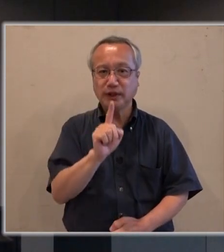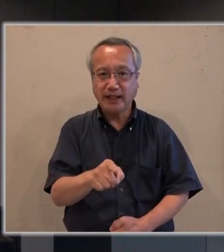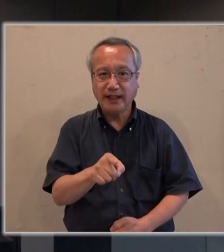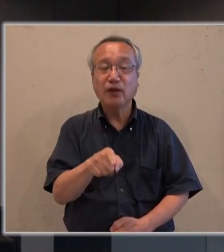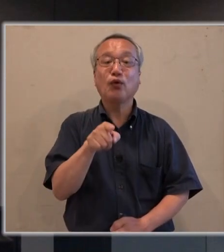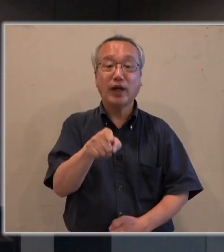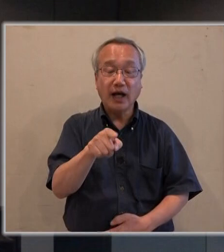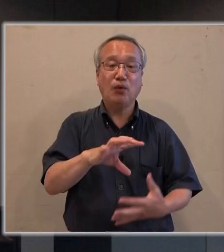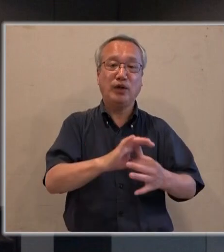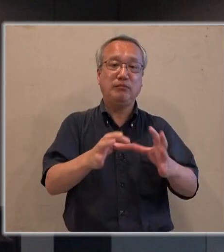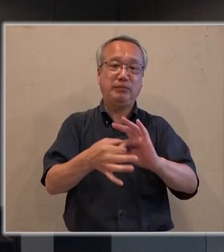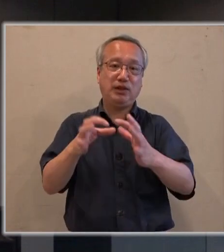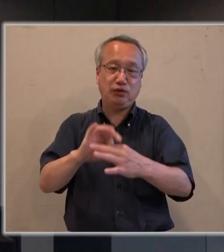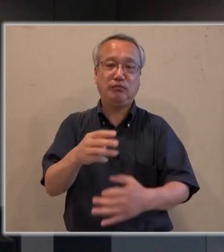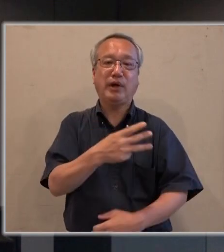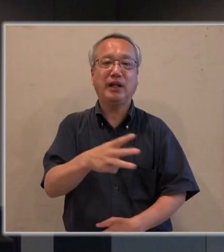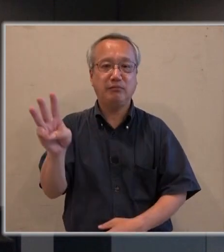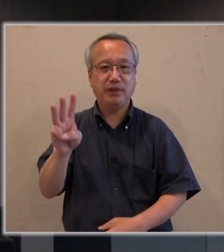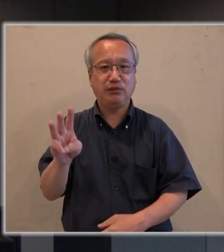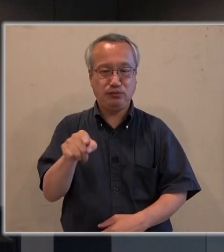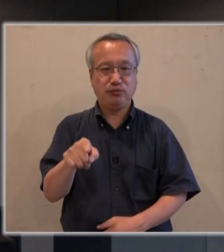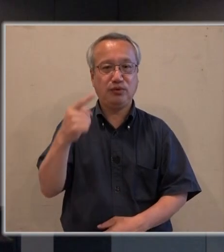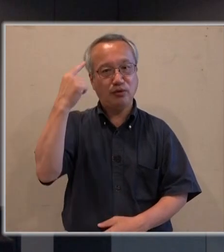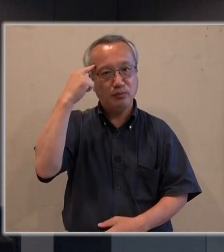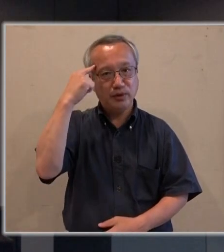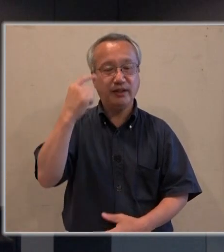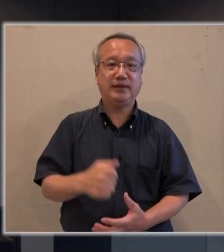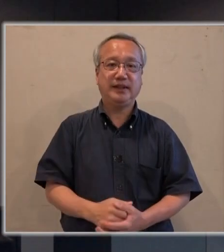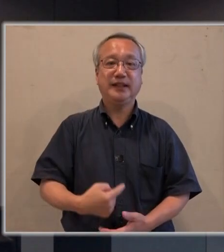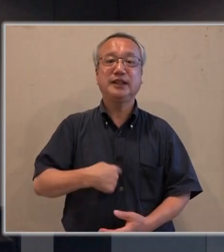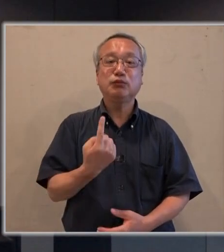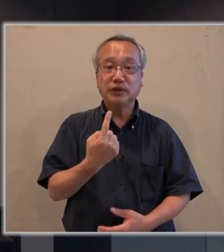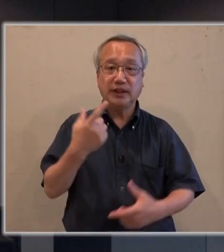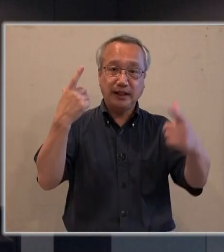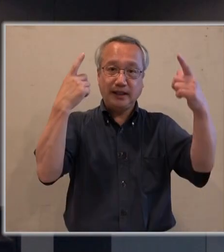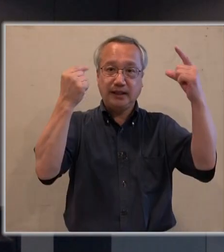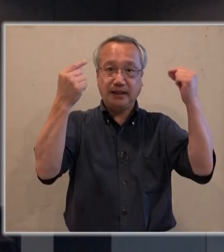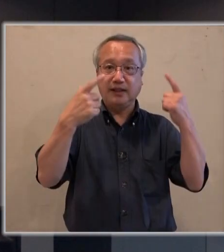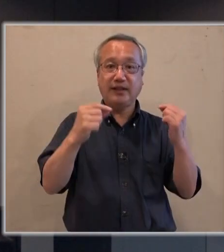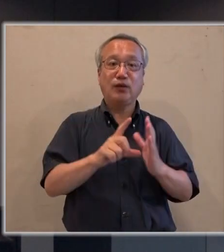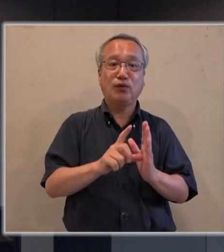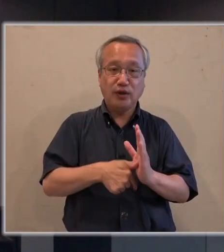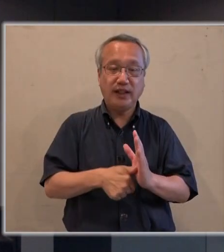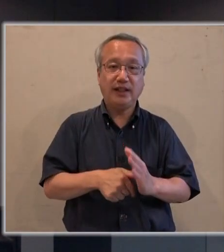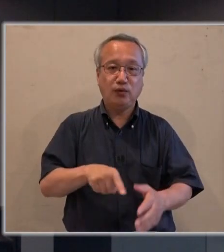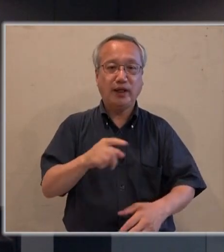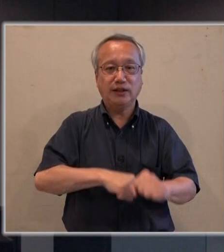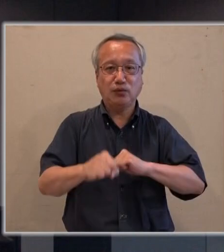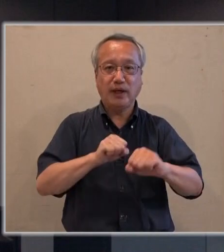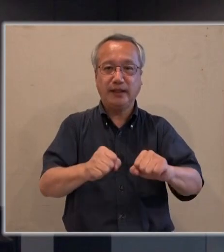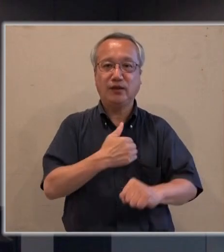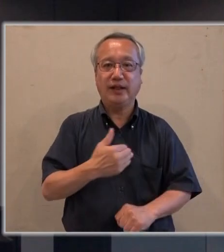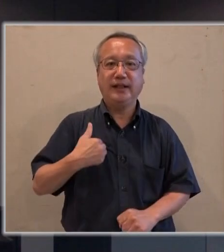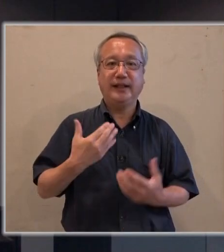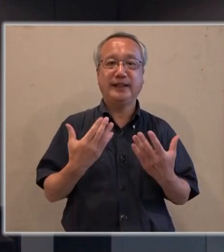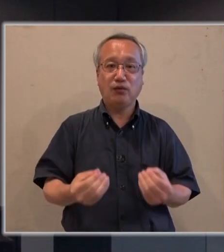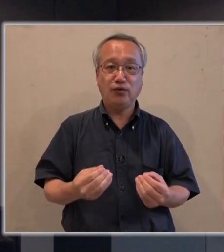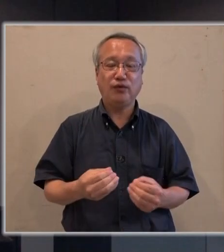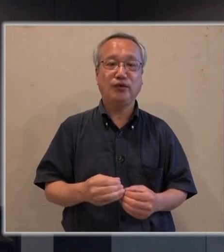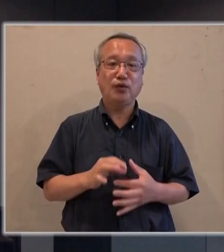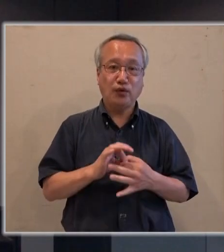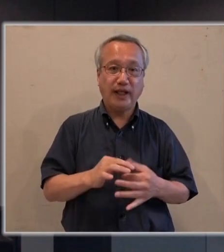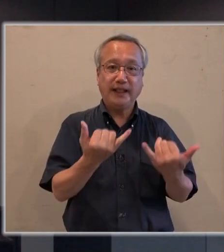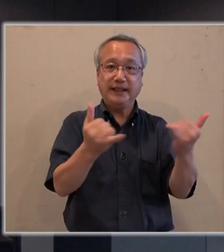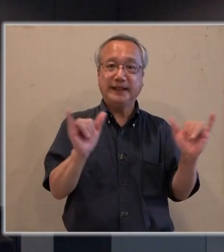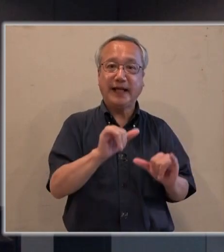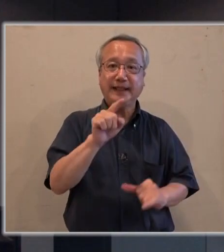のがオリンピック・パラリンピックかなというふうに思っておりますし、自分自身学生時代にこういった活動ができたので、社会人だ